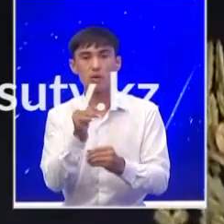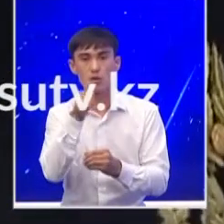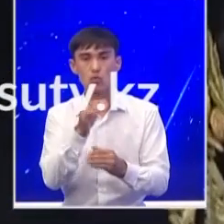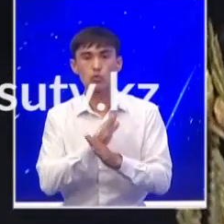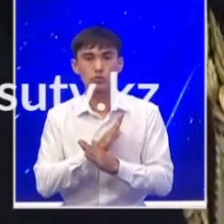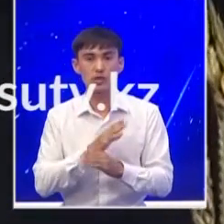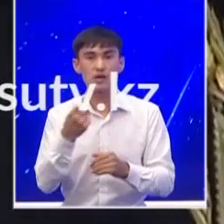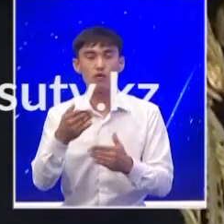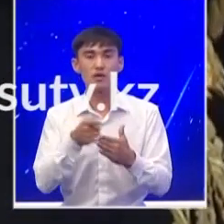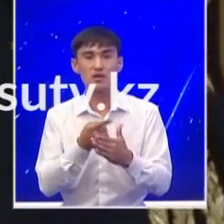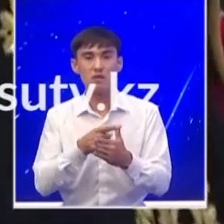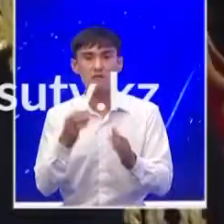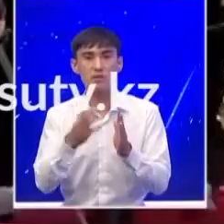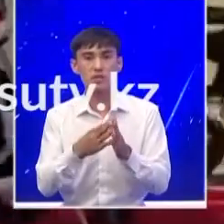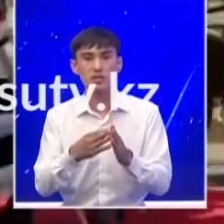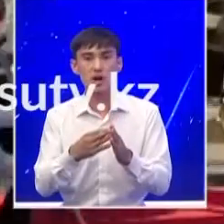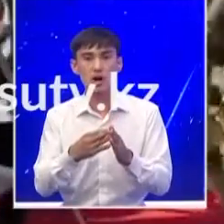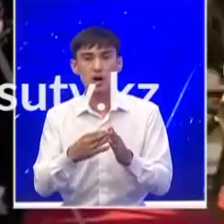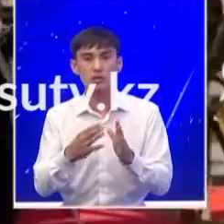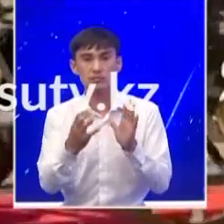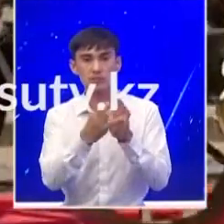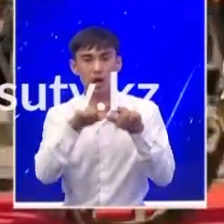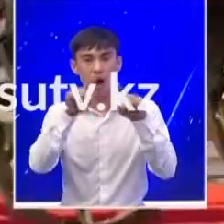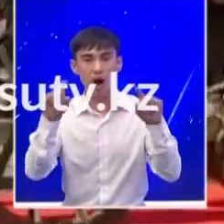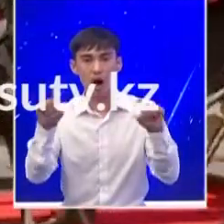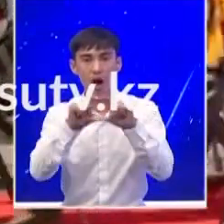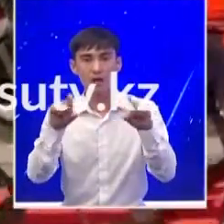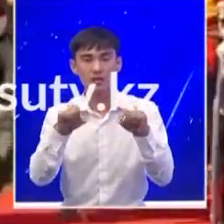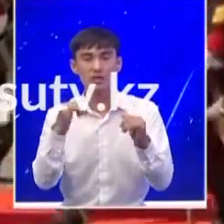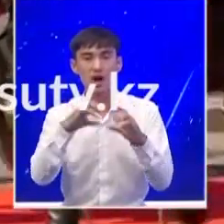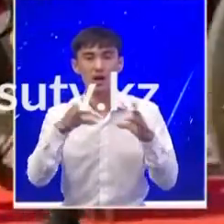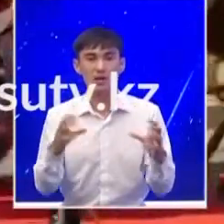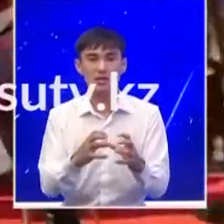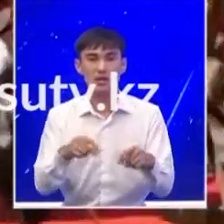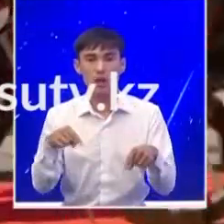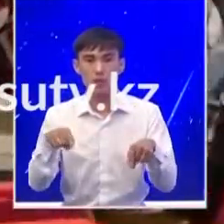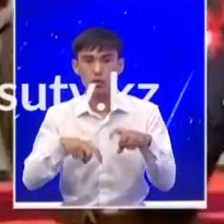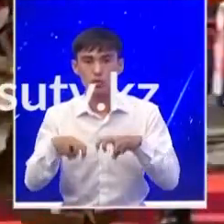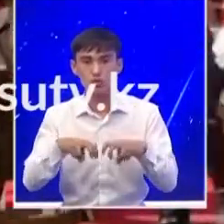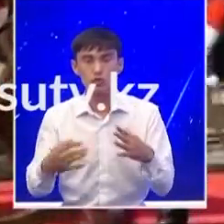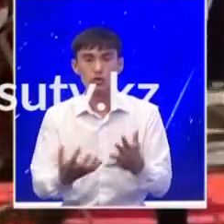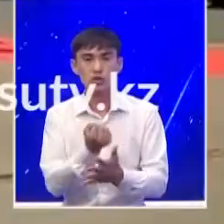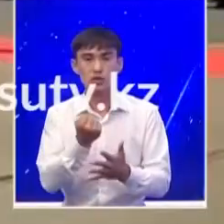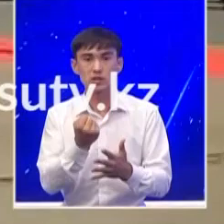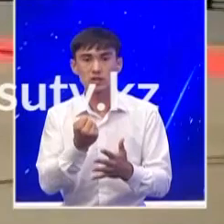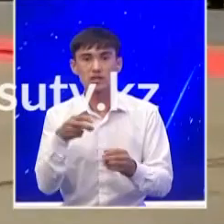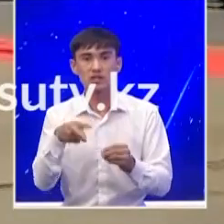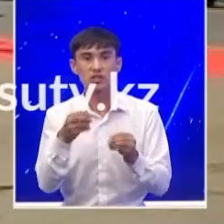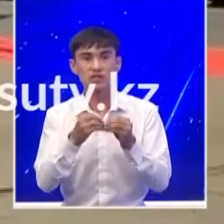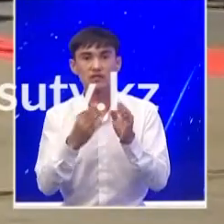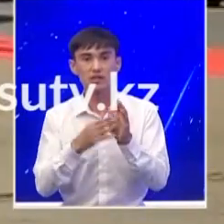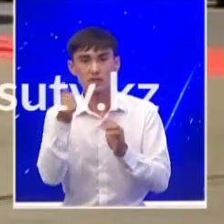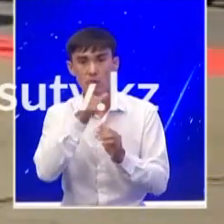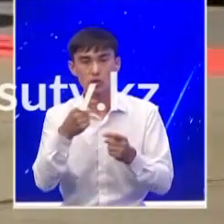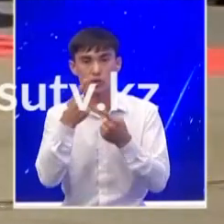Францию. Его имя выбито, в числе прочих, на триумфальной арке. Захоронение обнаружили и опознали только в 2019 году. По